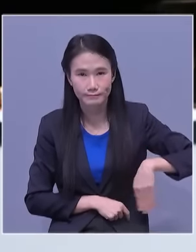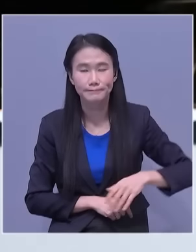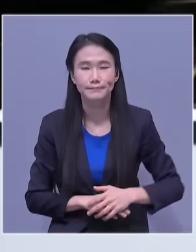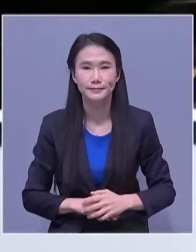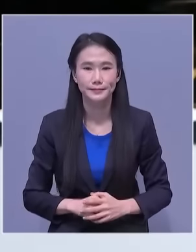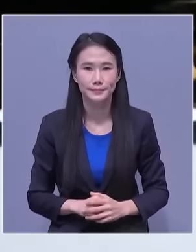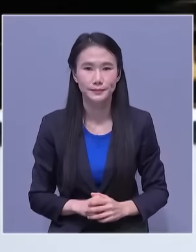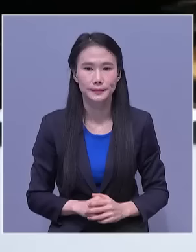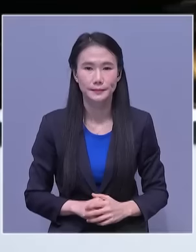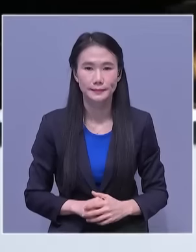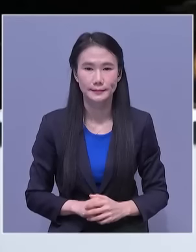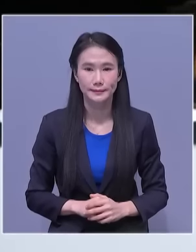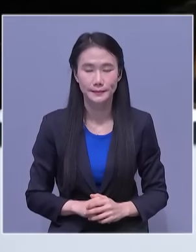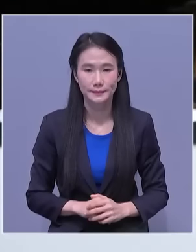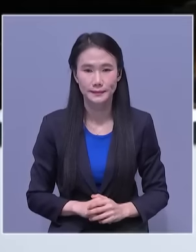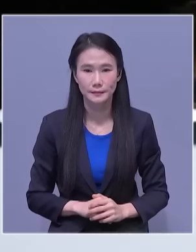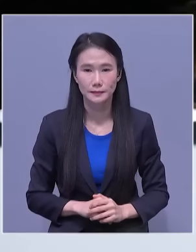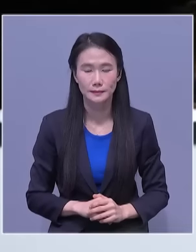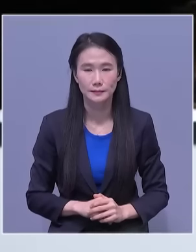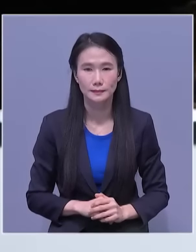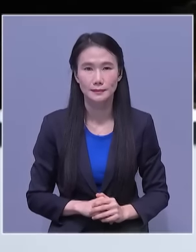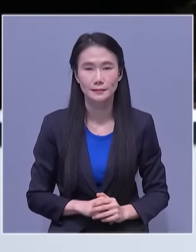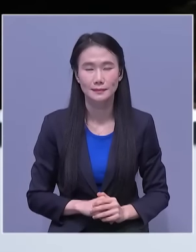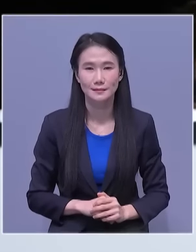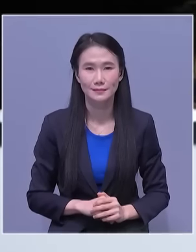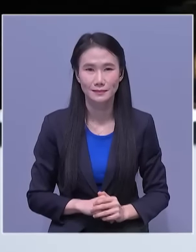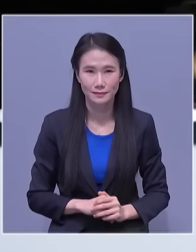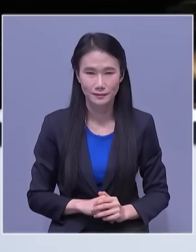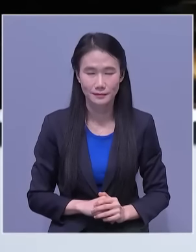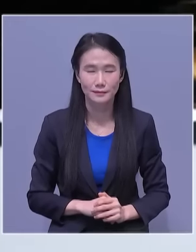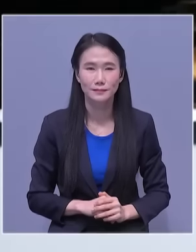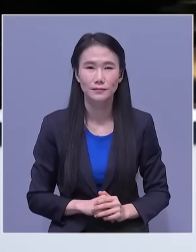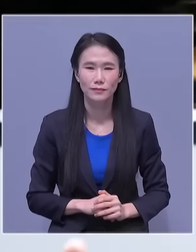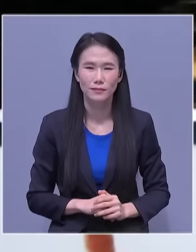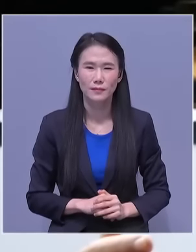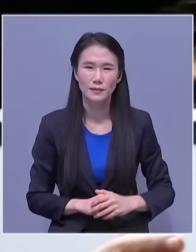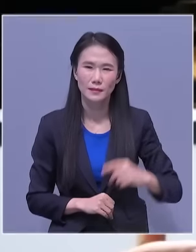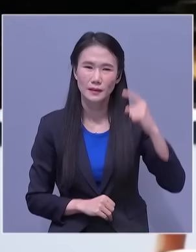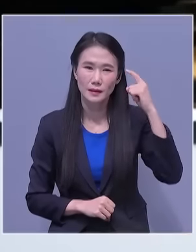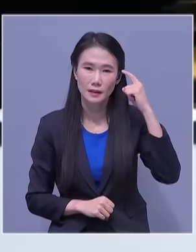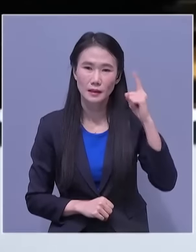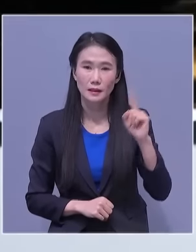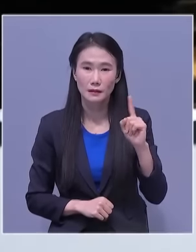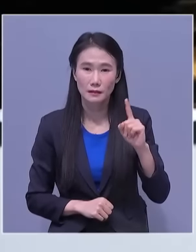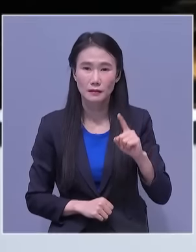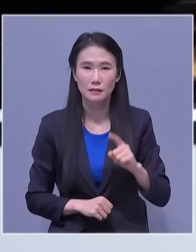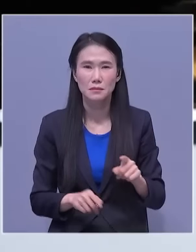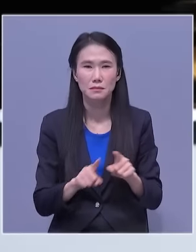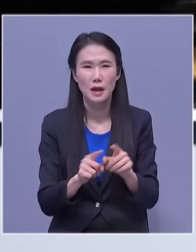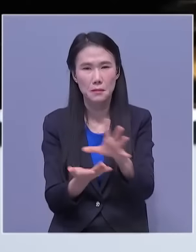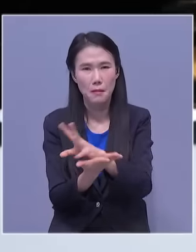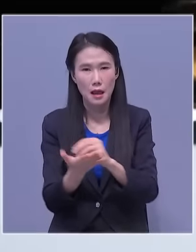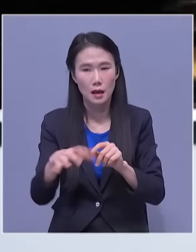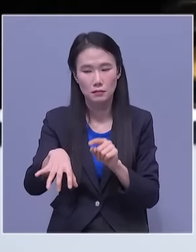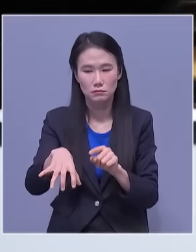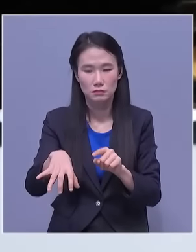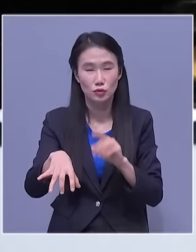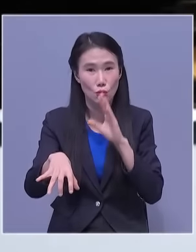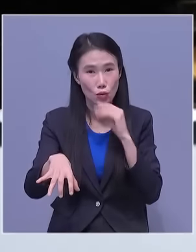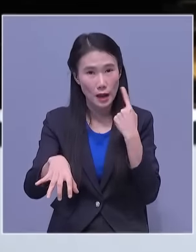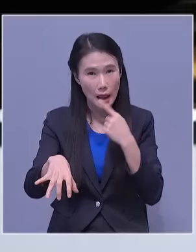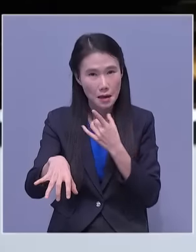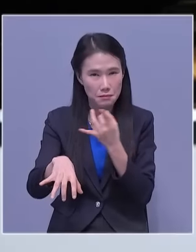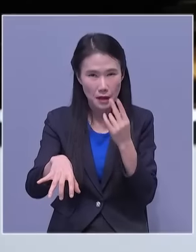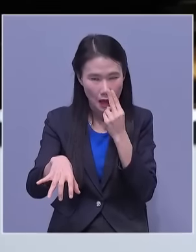ทั่วประเทศแล้วนะฮะทีนี้ในเรื่องของเอ่ออะไรที่มันมาพาดพิงกับองค์กรอันนี้หน้าที่ผม